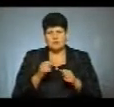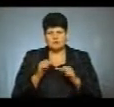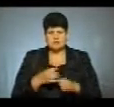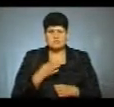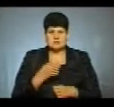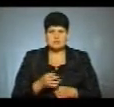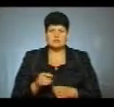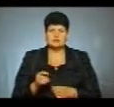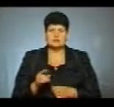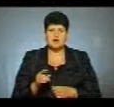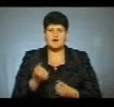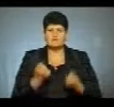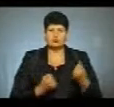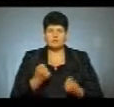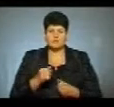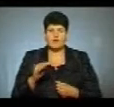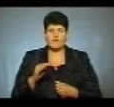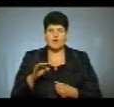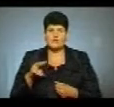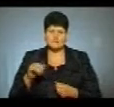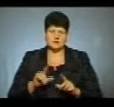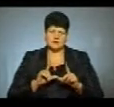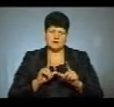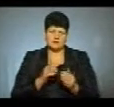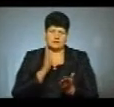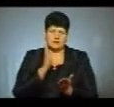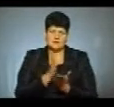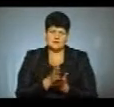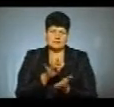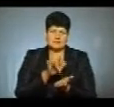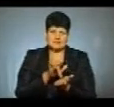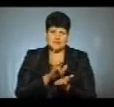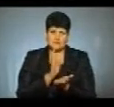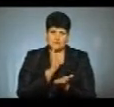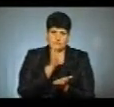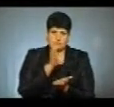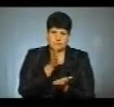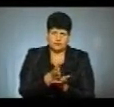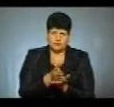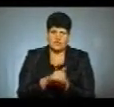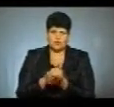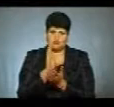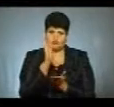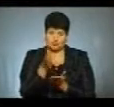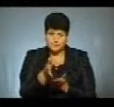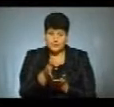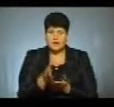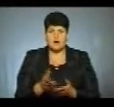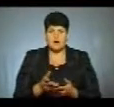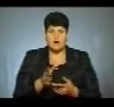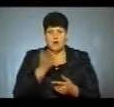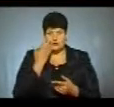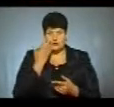таке, що автомобіль Volkswagen Tiguan рухався в напрямку з центру до мікрорайону Дружба. Під час